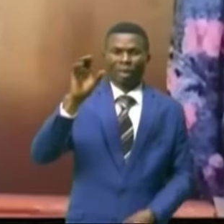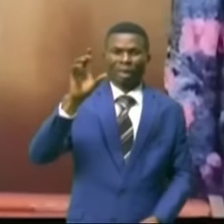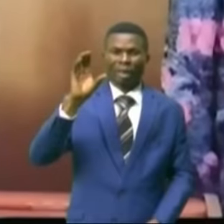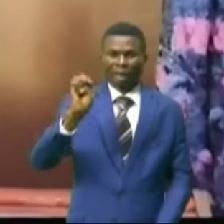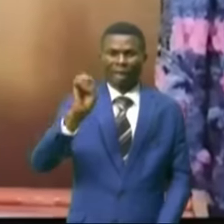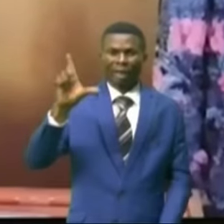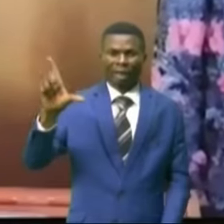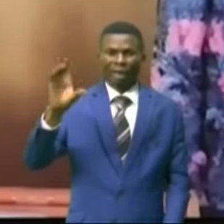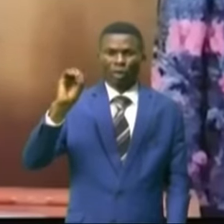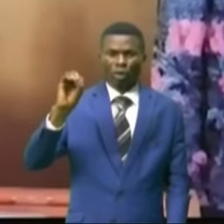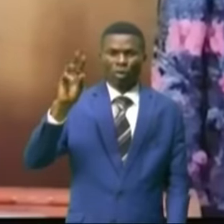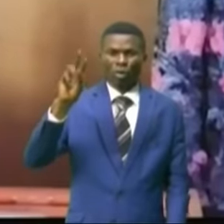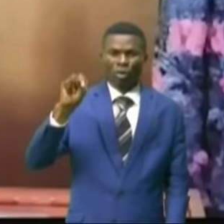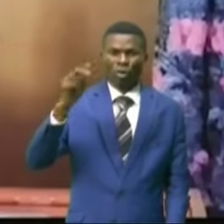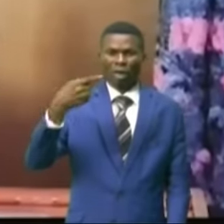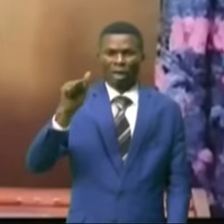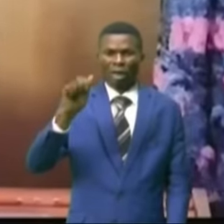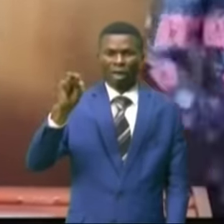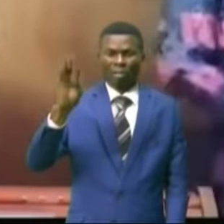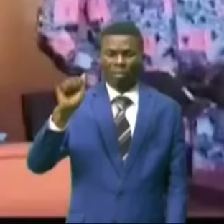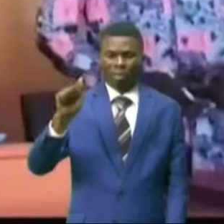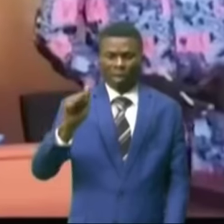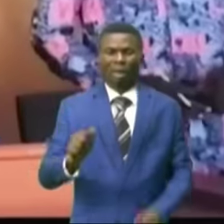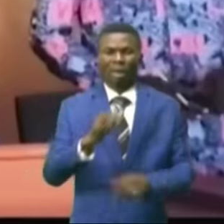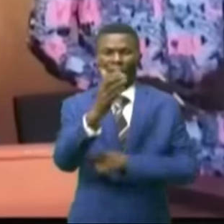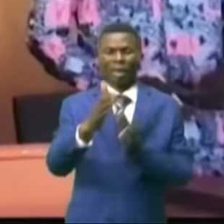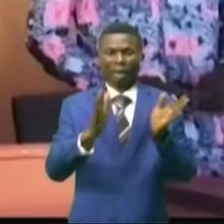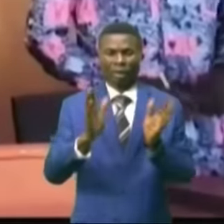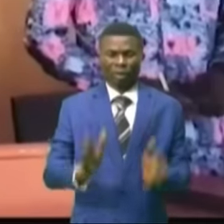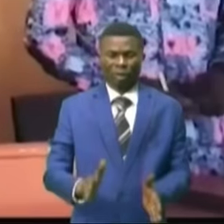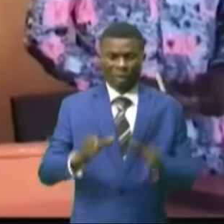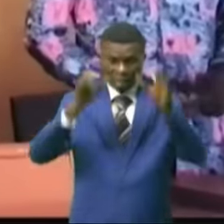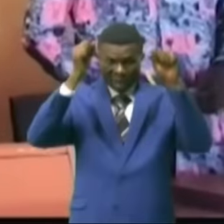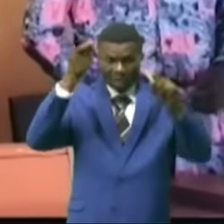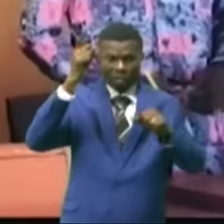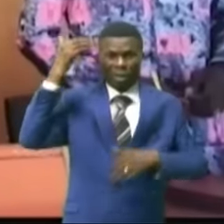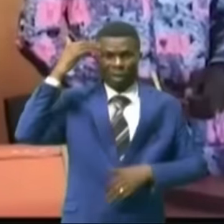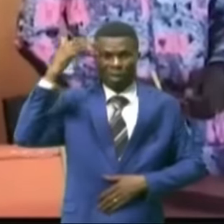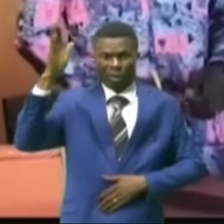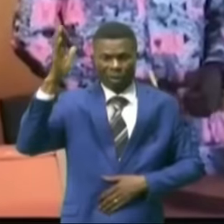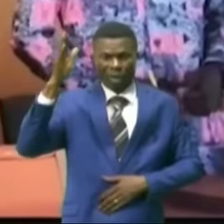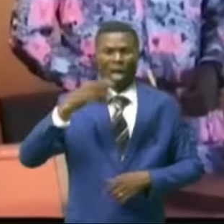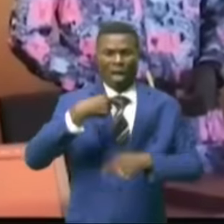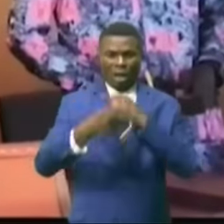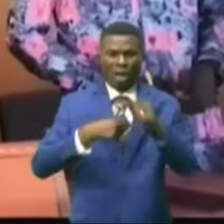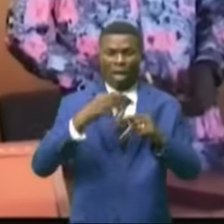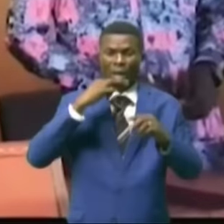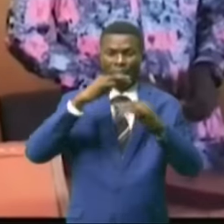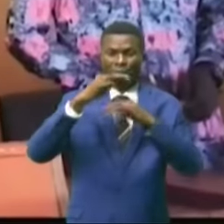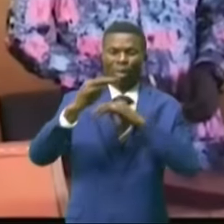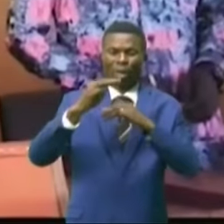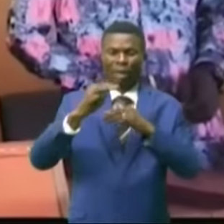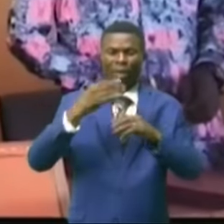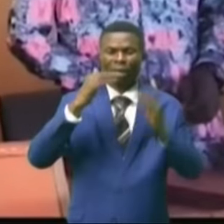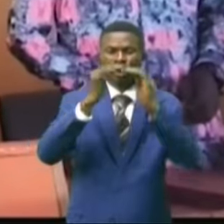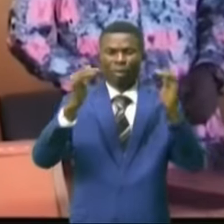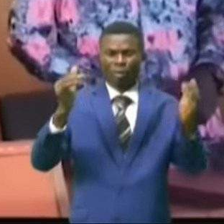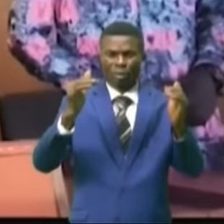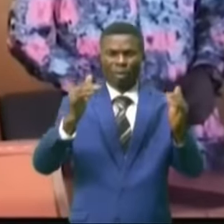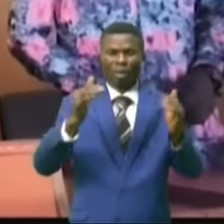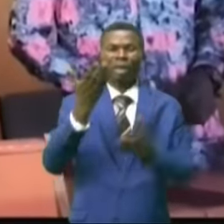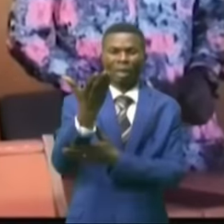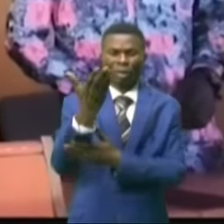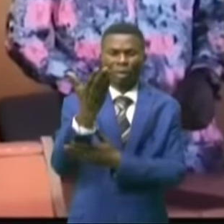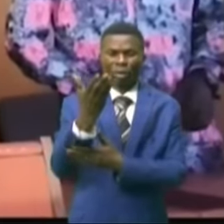questeur. Dans sa communication, le président de la première institution de l'Équateur a lancé un message de paix et un appel à